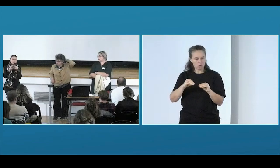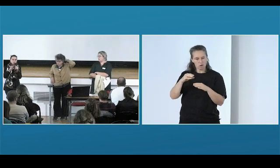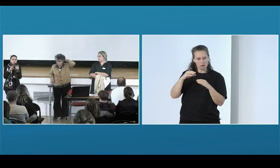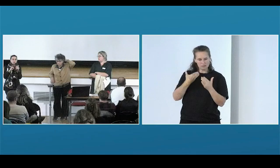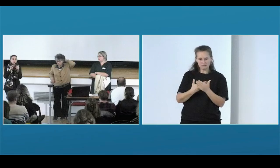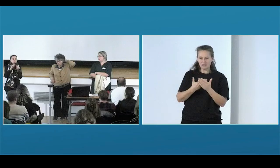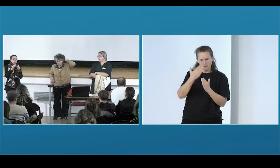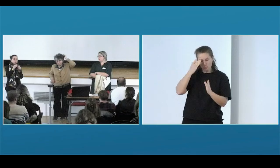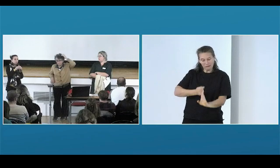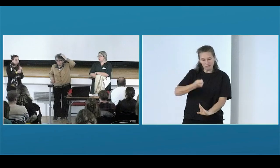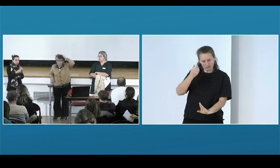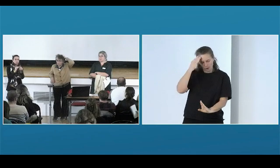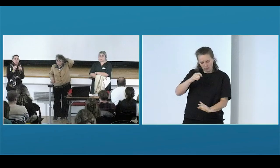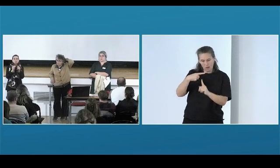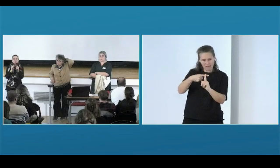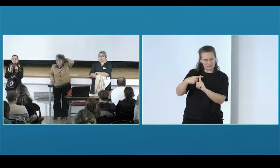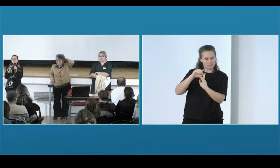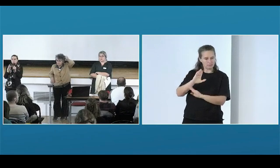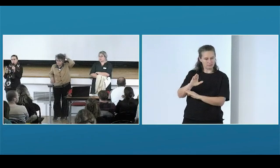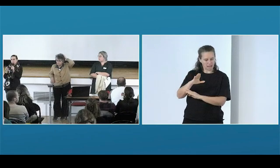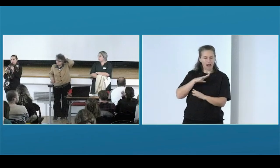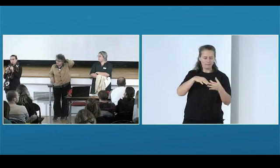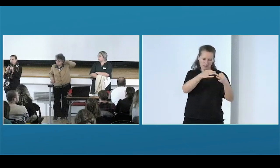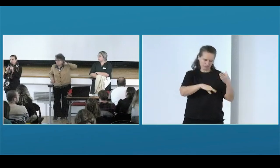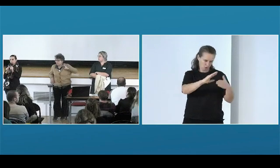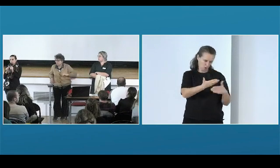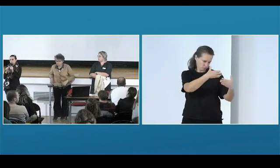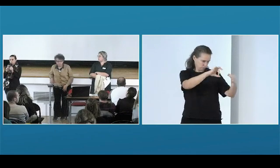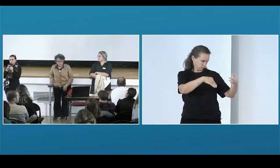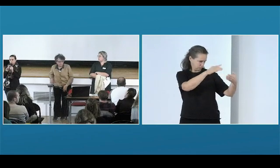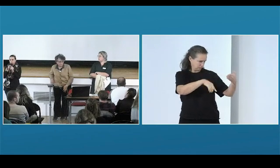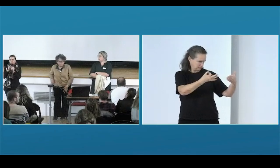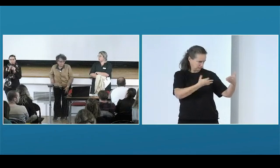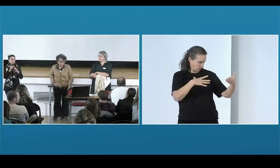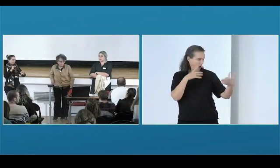dans les rééducations de cibler plus de manière spécifique sur chaque enfant. Voilà.